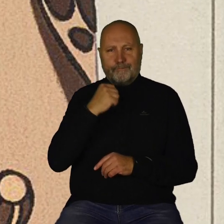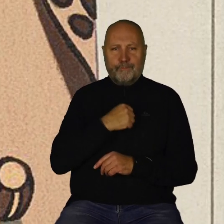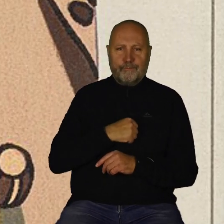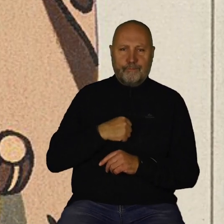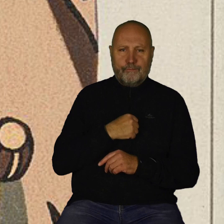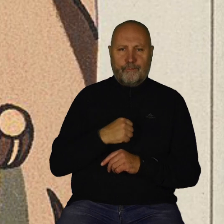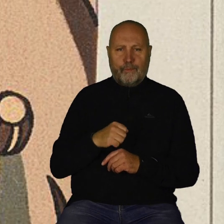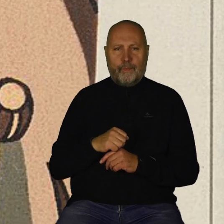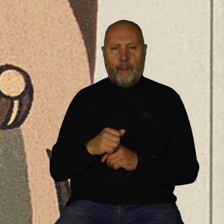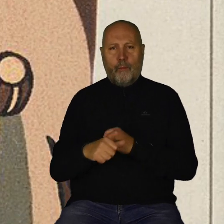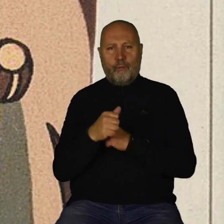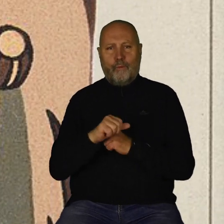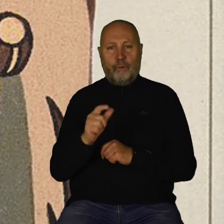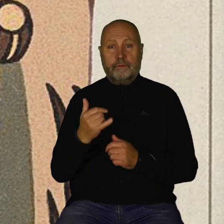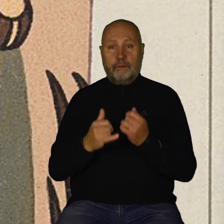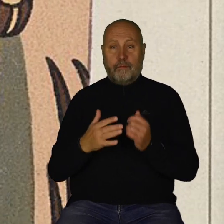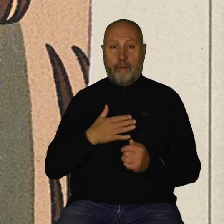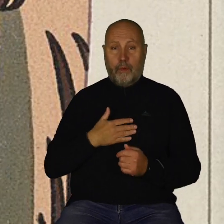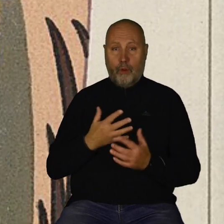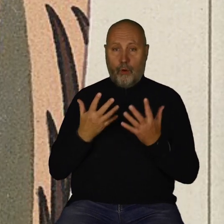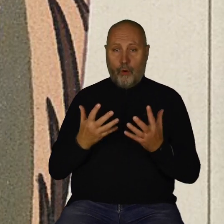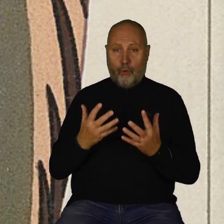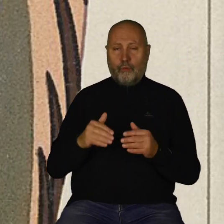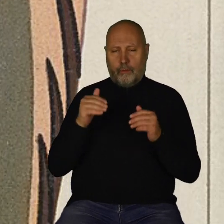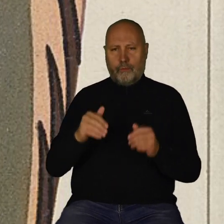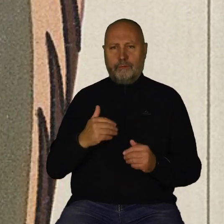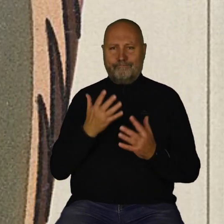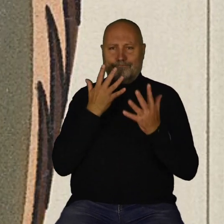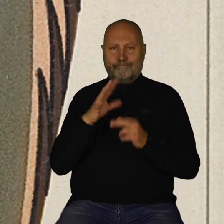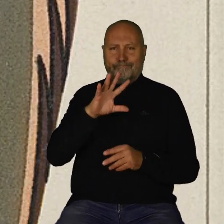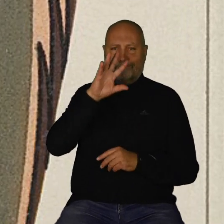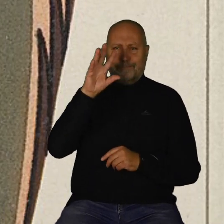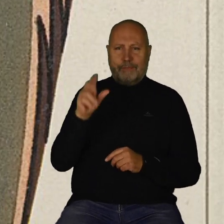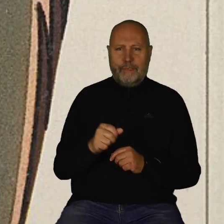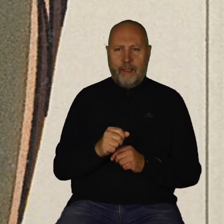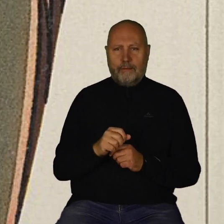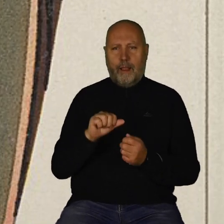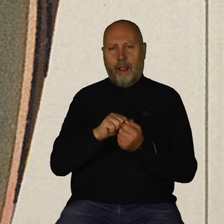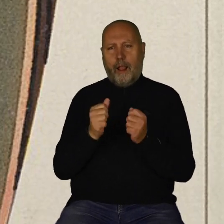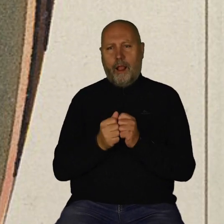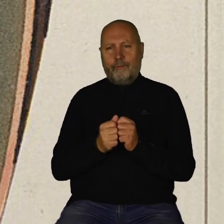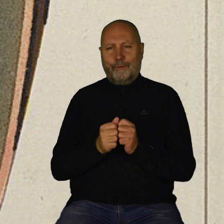tylko mamy ochotę wyróżniamy się z tłumu lub się z nim